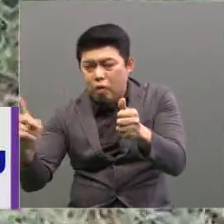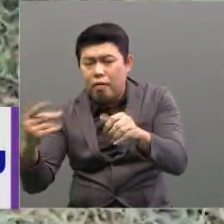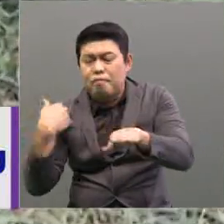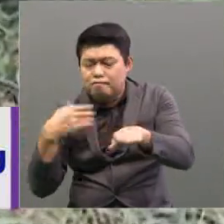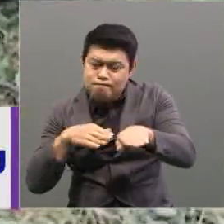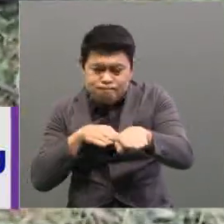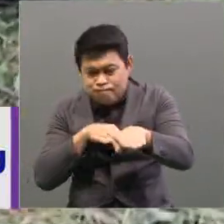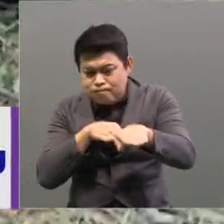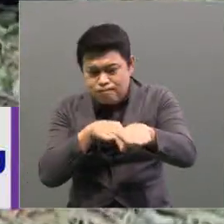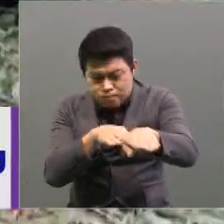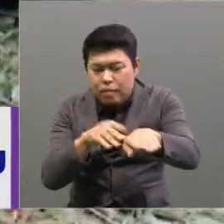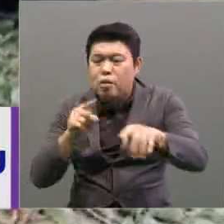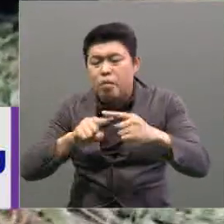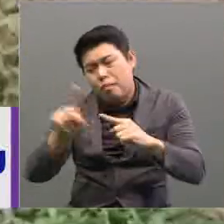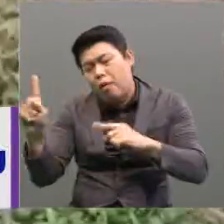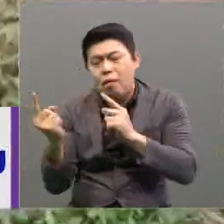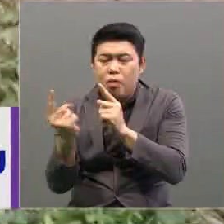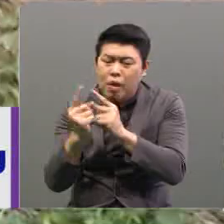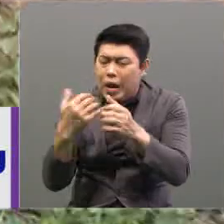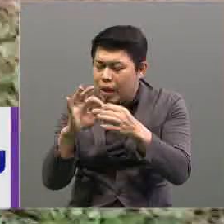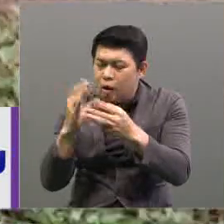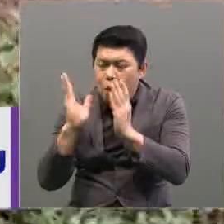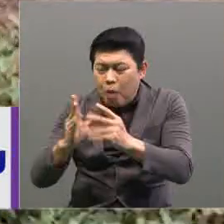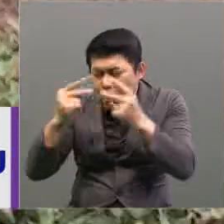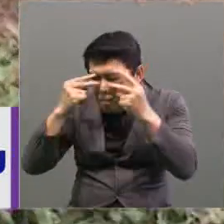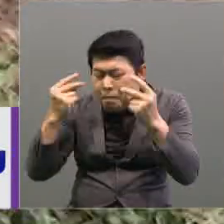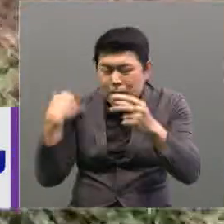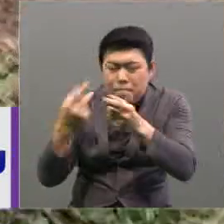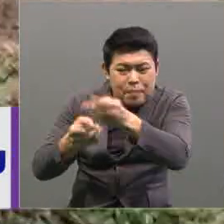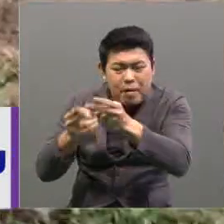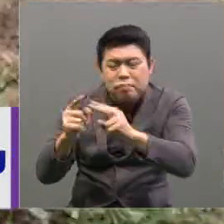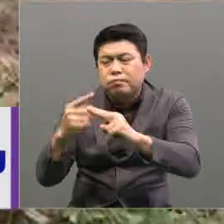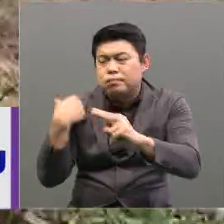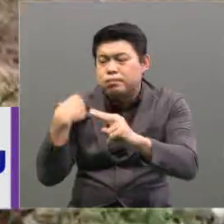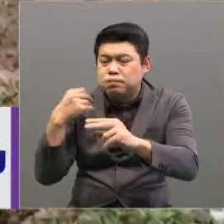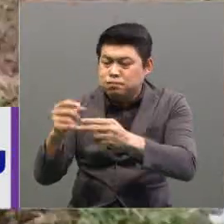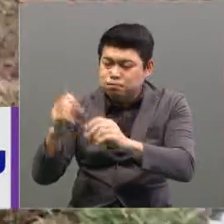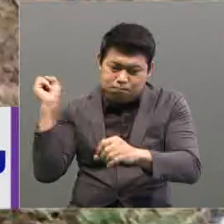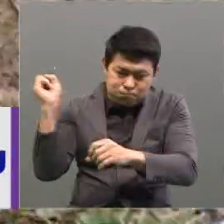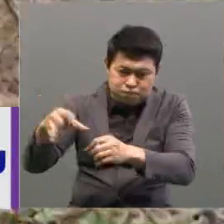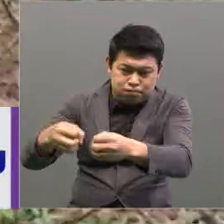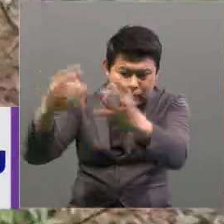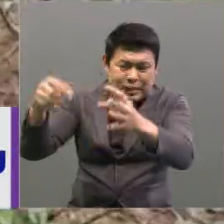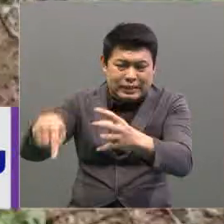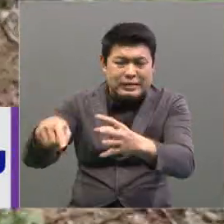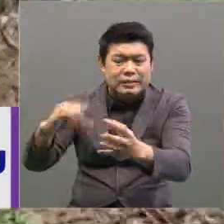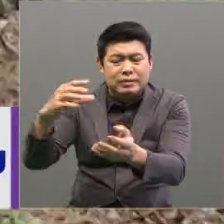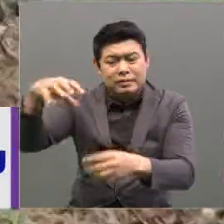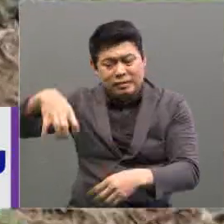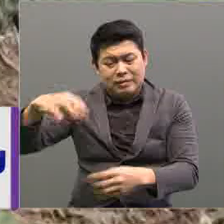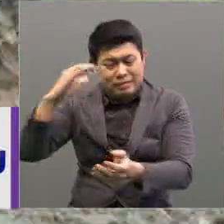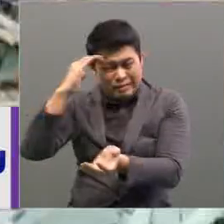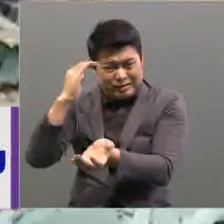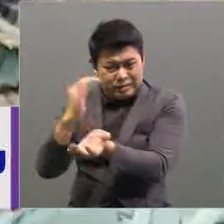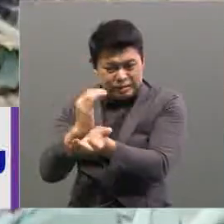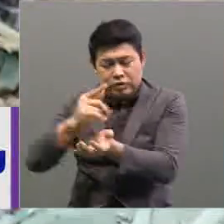ส่วนหน้าเดินทางกลับจากการไปติดตามเหตุคนร้ายใช้อาวุธปืนสงครามและขว้างระเบิดไป๊บอมใส่ฐานปฏิบัติการก